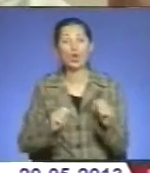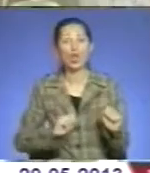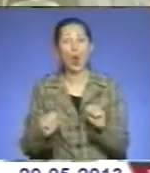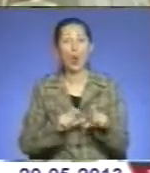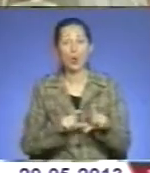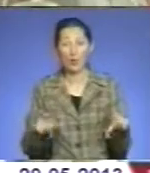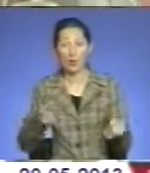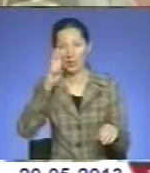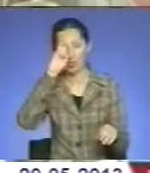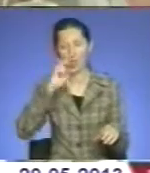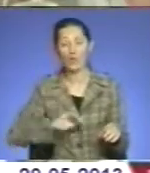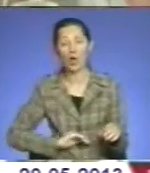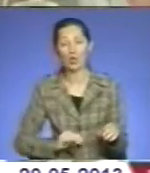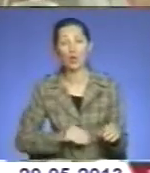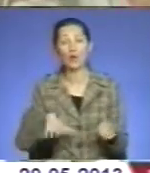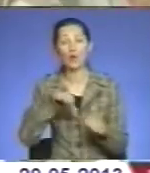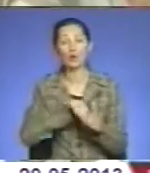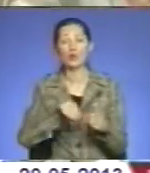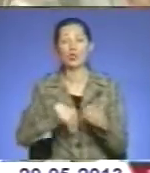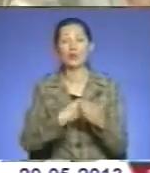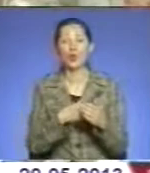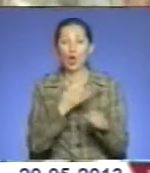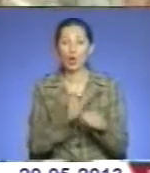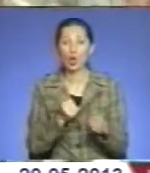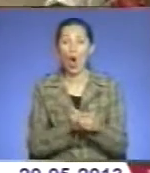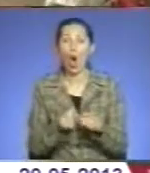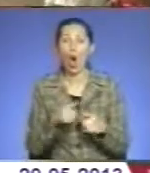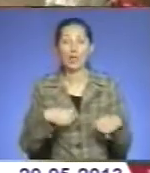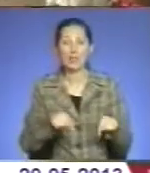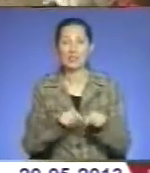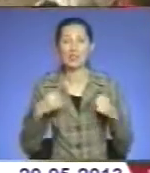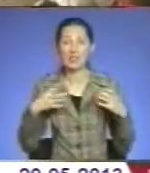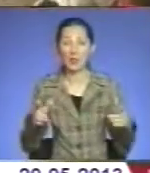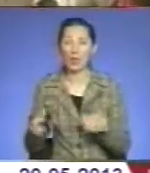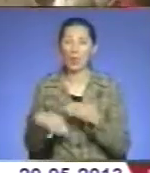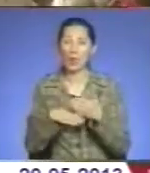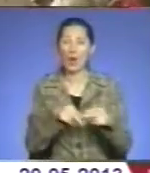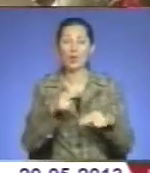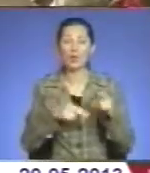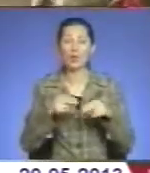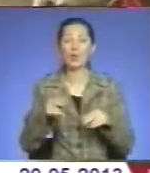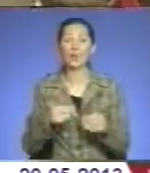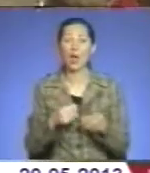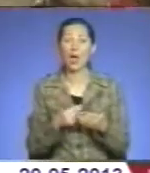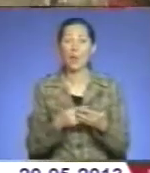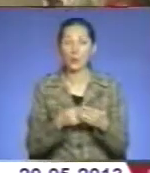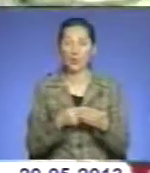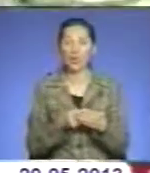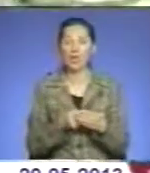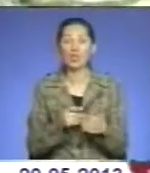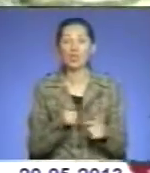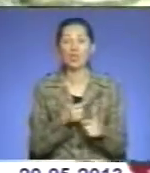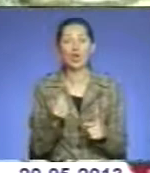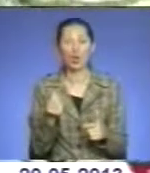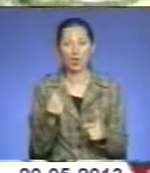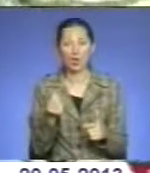державна установа вносить свою лепту до організації свята, допомагає будівельними матеріалами або коштами. Скромне